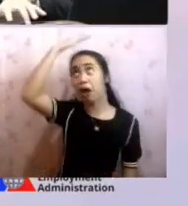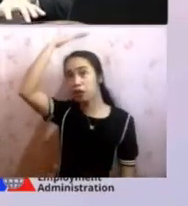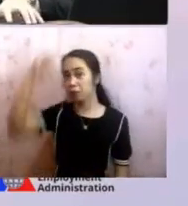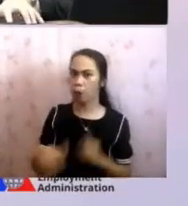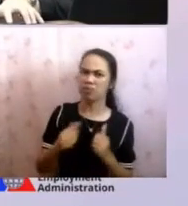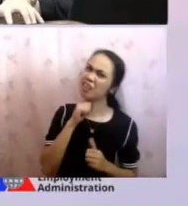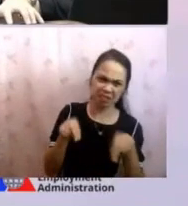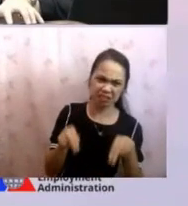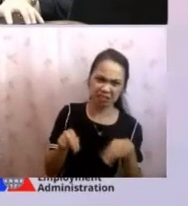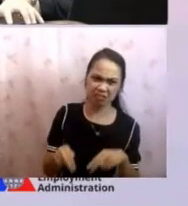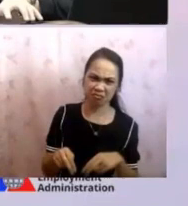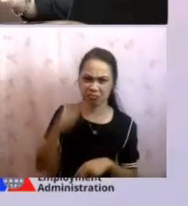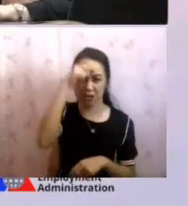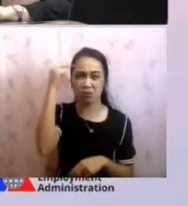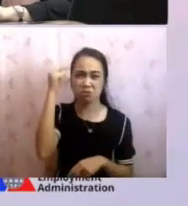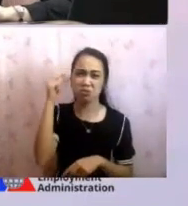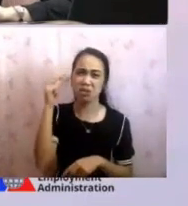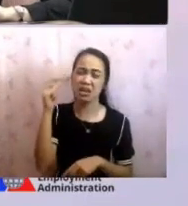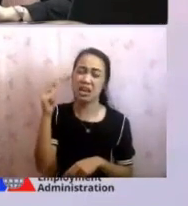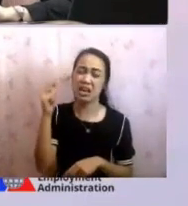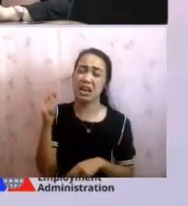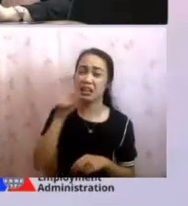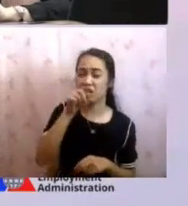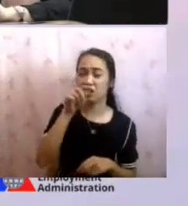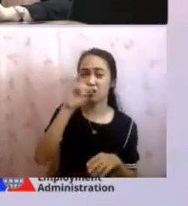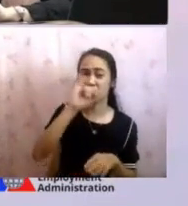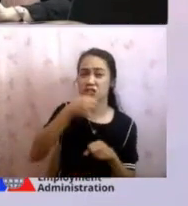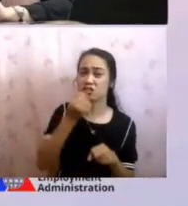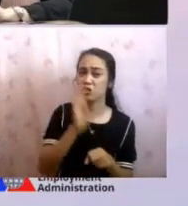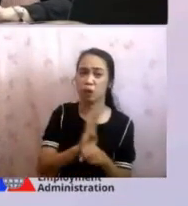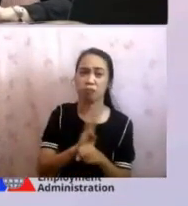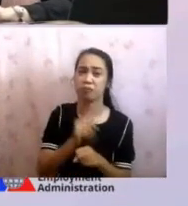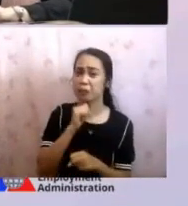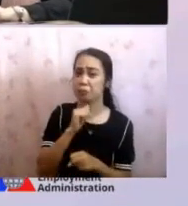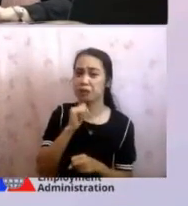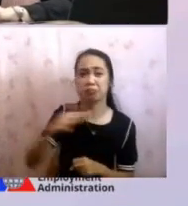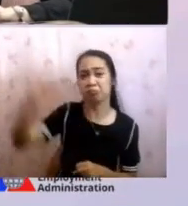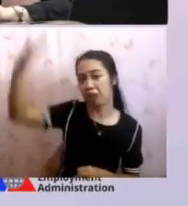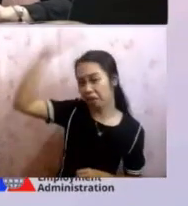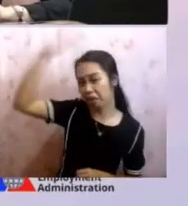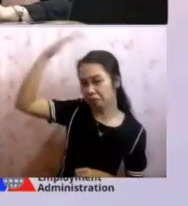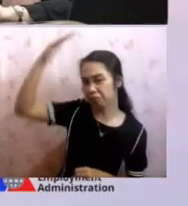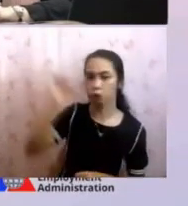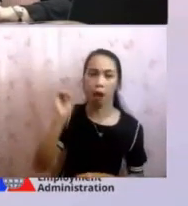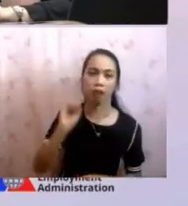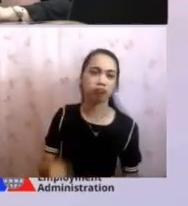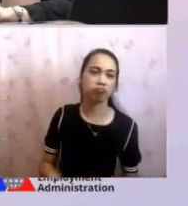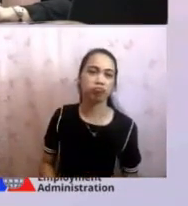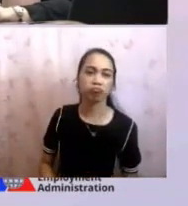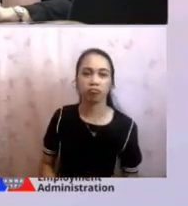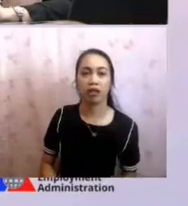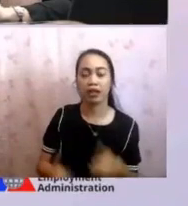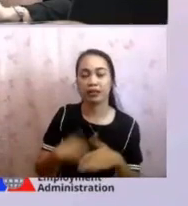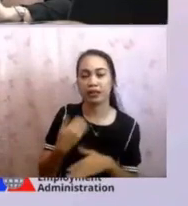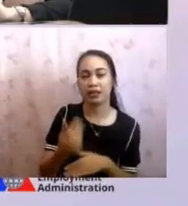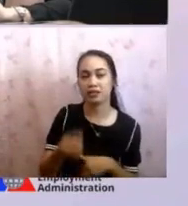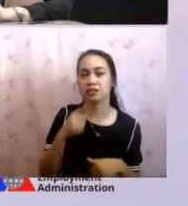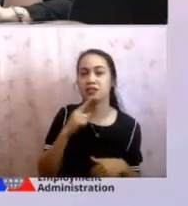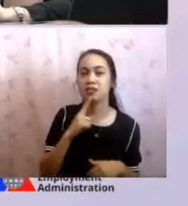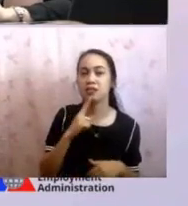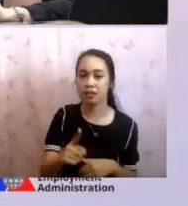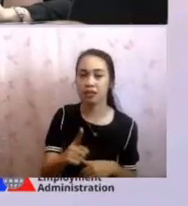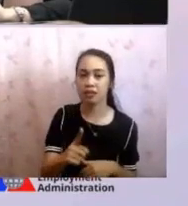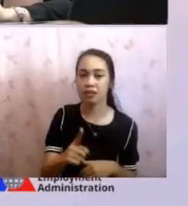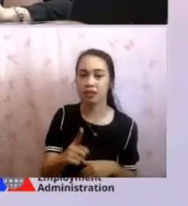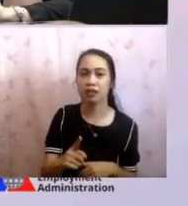matter. Okay, next is, as you can see sa atong screen, we have an example of a